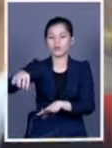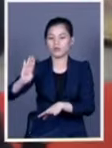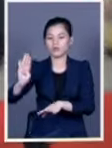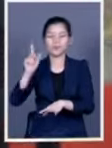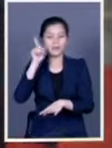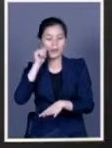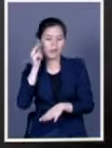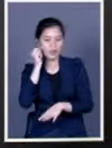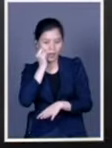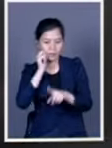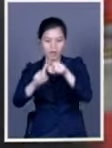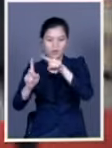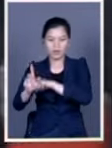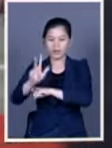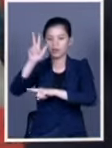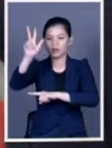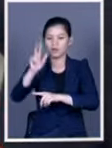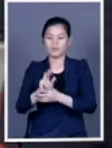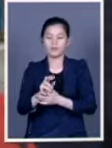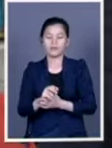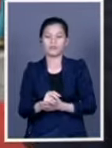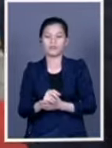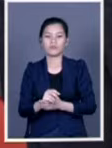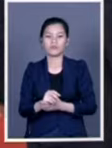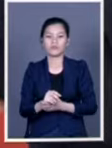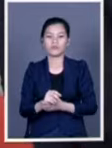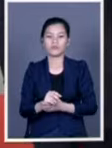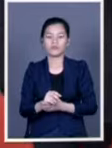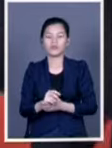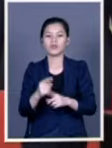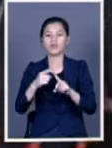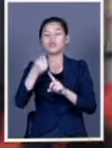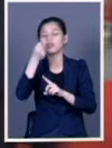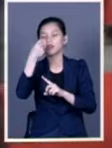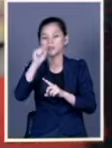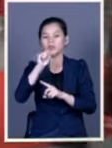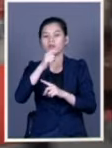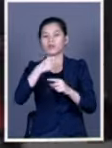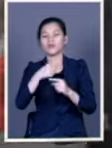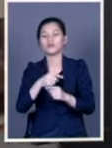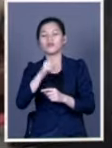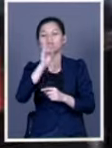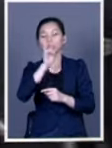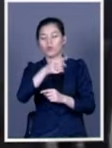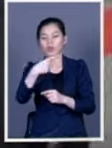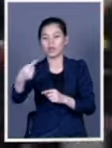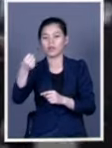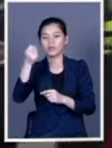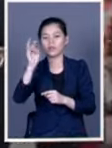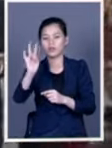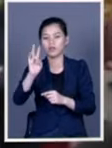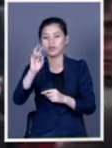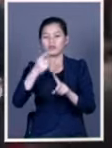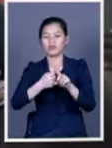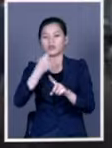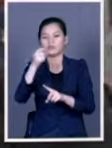าวดีแม่น้ำเจ้าพระยาแม่น้ำโขงหรือเอกแม็กครั้งที่10ในระหว่างวันที่6-7พฤศจิกายน2024ที่นคร